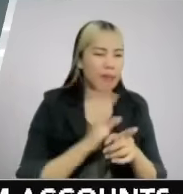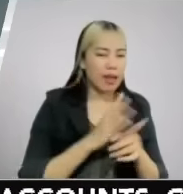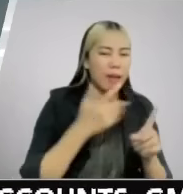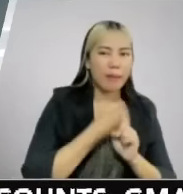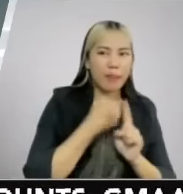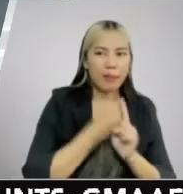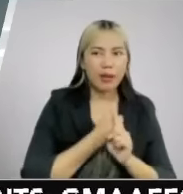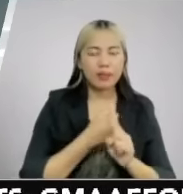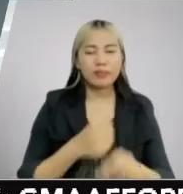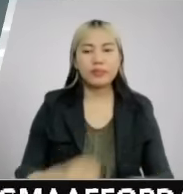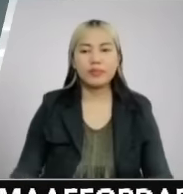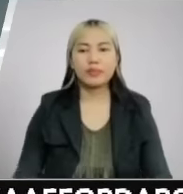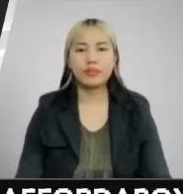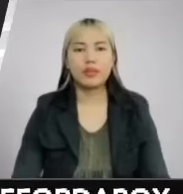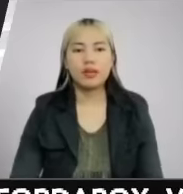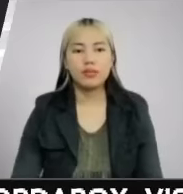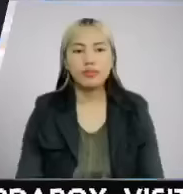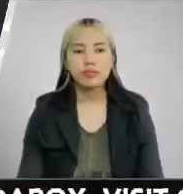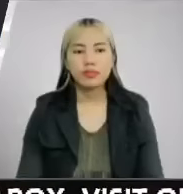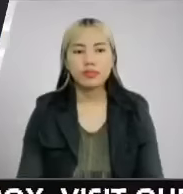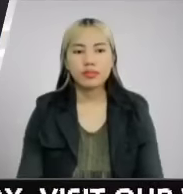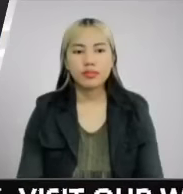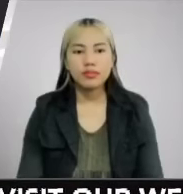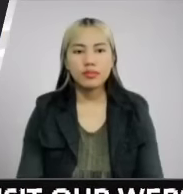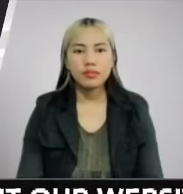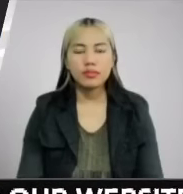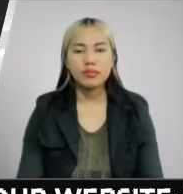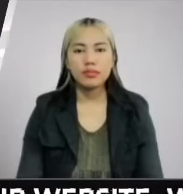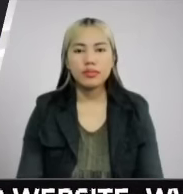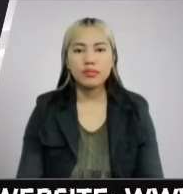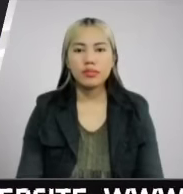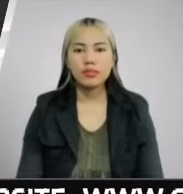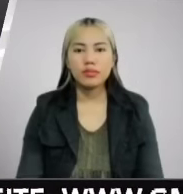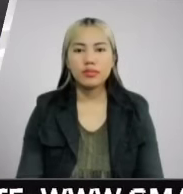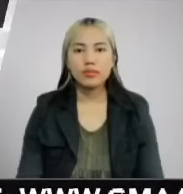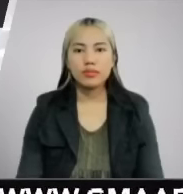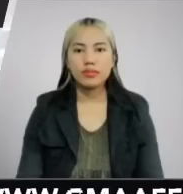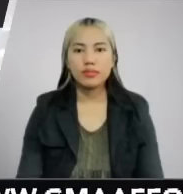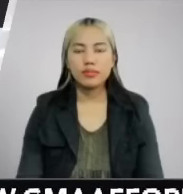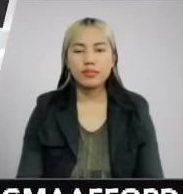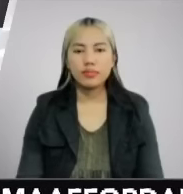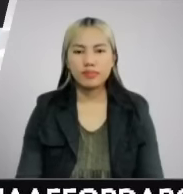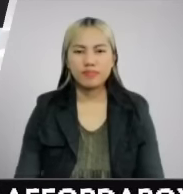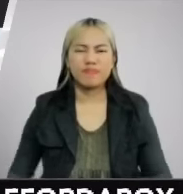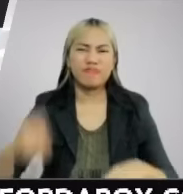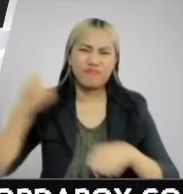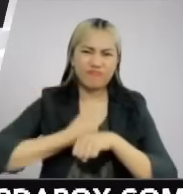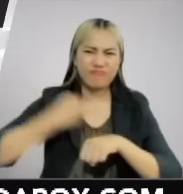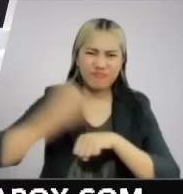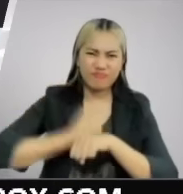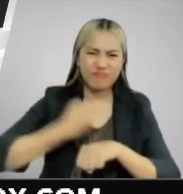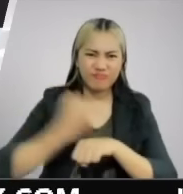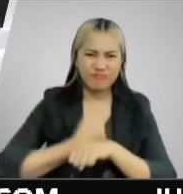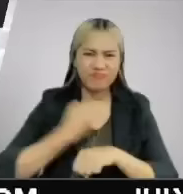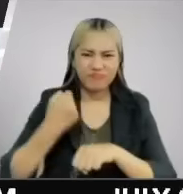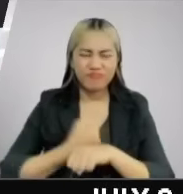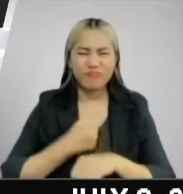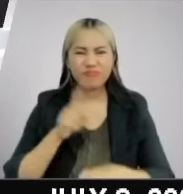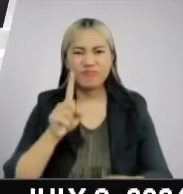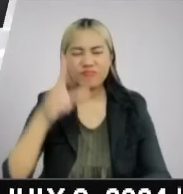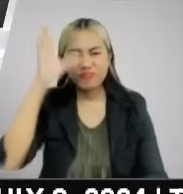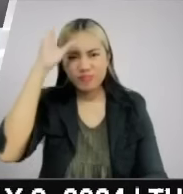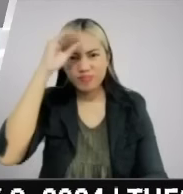Regional TV Suntok hampa at tadyak ang tinanggap ng isang lalaki sa Balungao